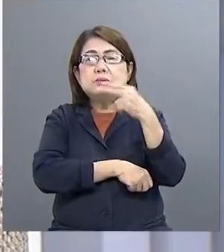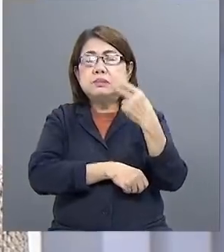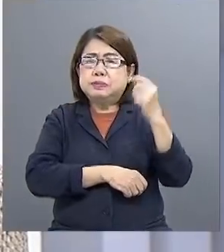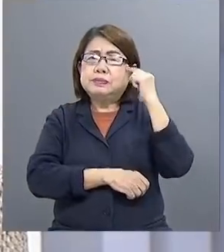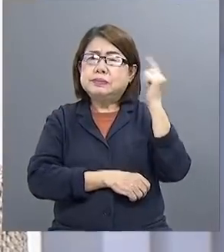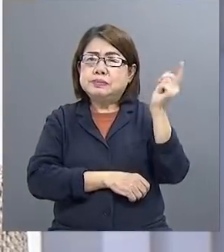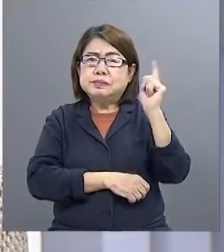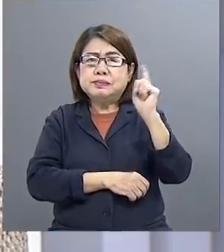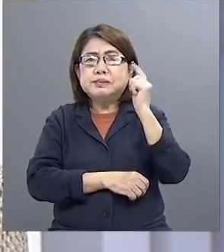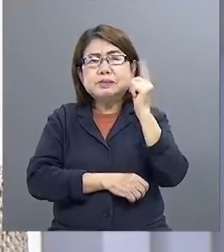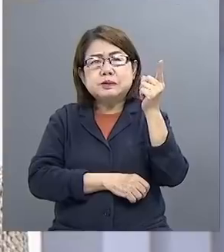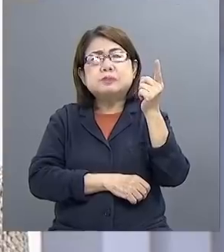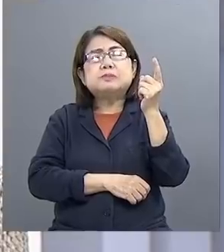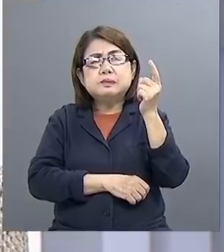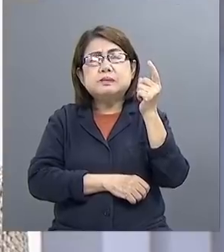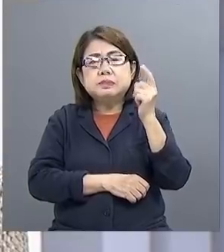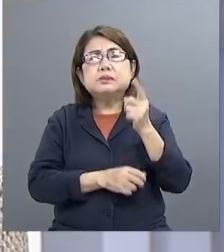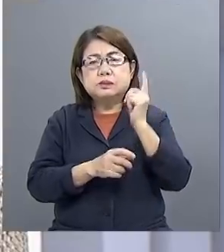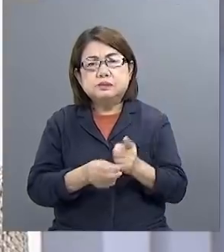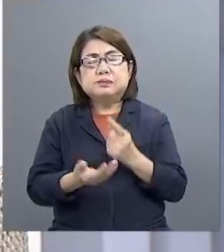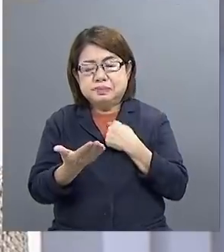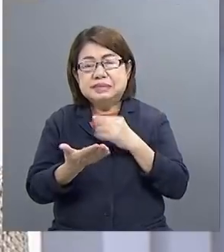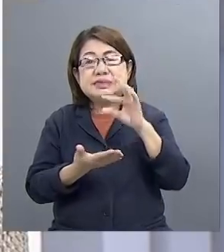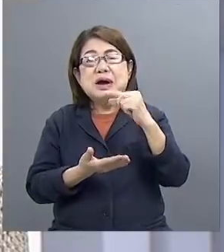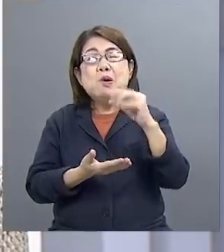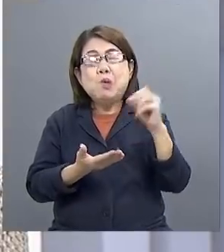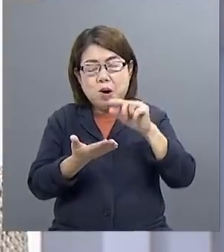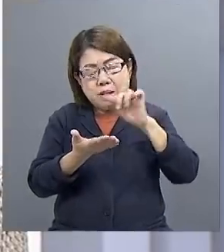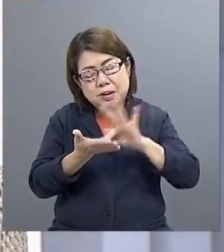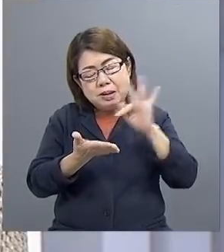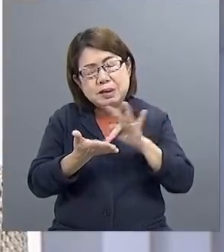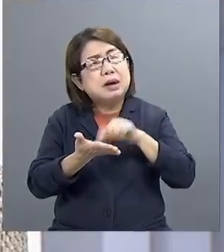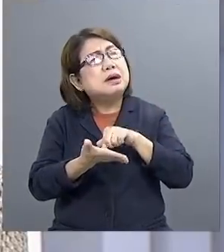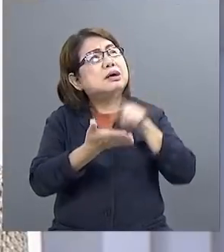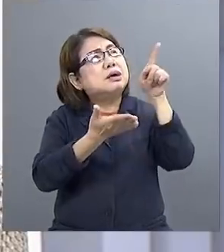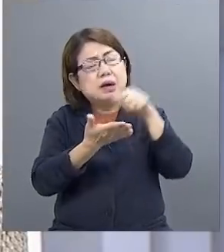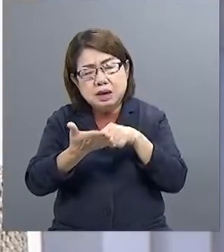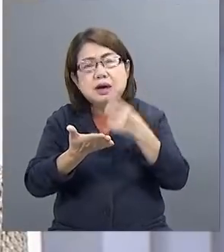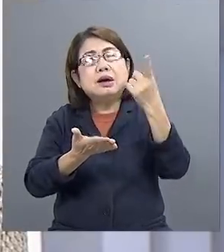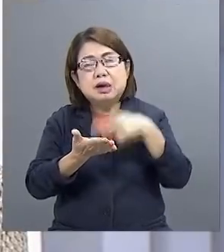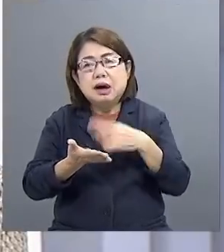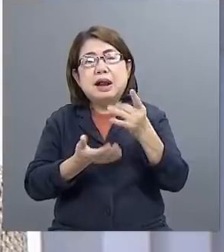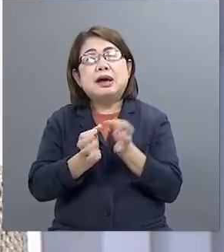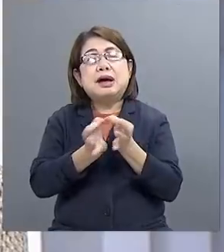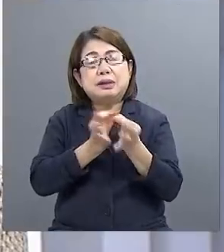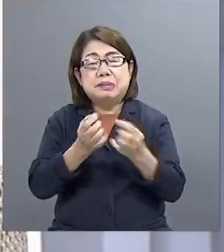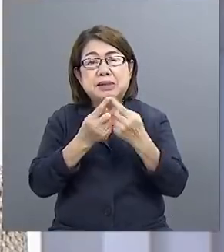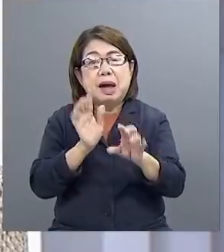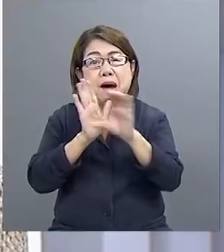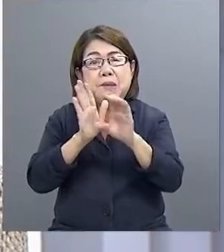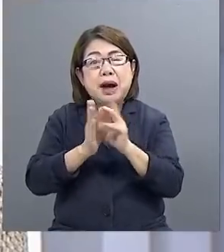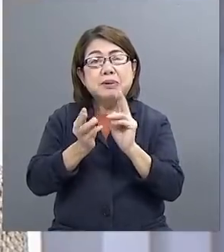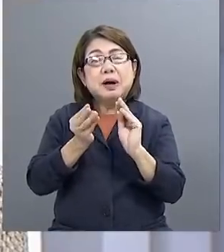ต้องเปิด Googleดูไปด้วยว่าเหลือราชกิจนะครับแคะหมายถึงอะไรแต่ถ้าดูเป็นภาพอนิเมชั่นเป็นลักษณะแบบนี้เข้าใจ